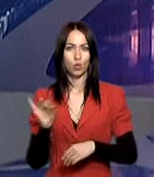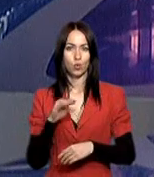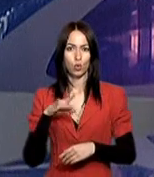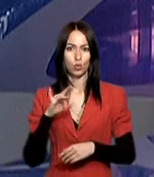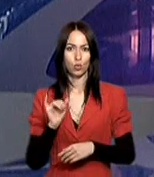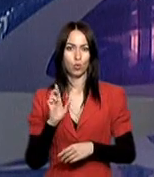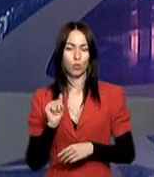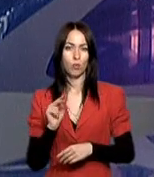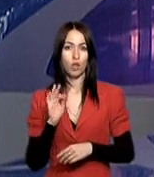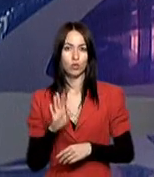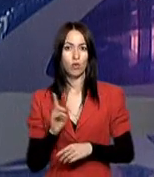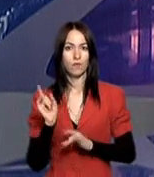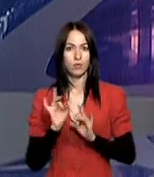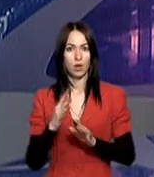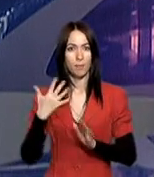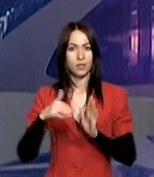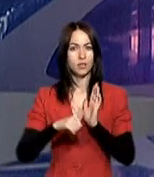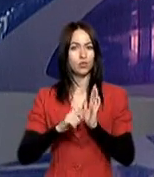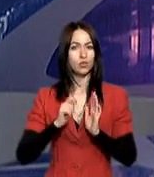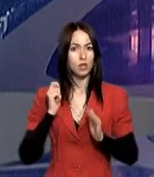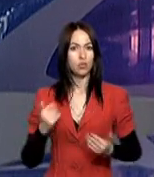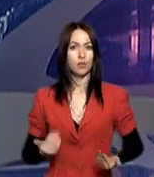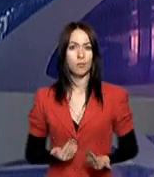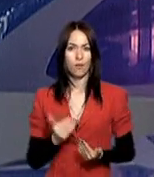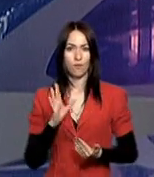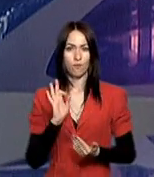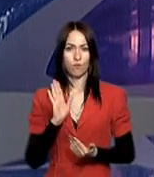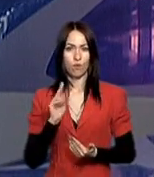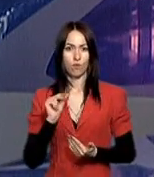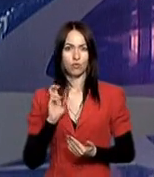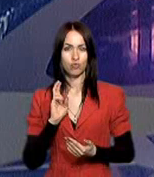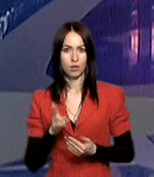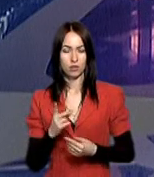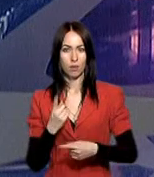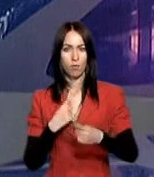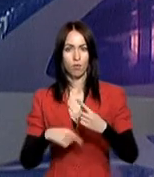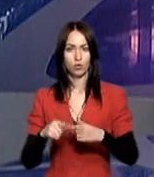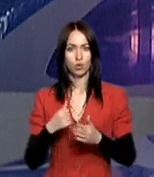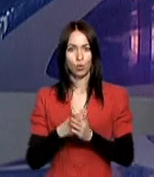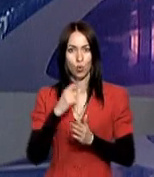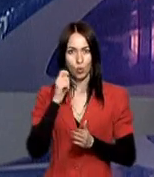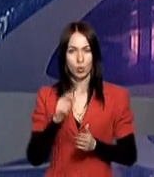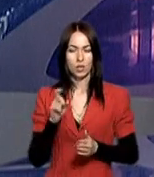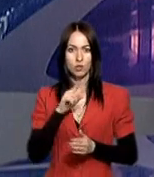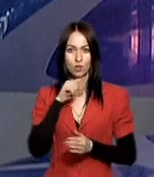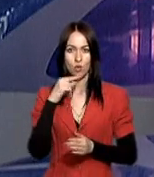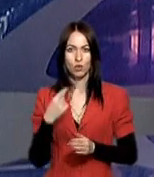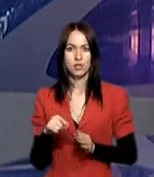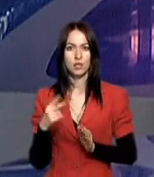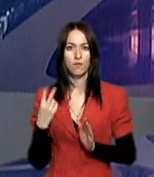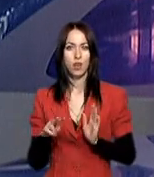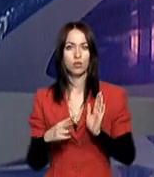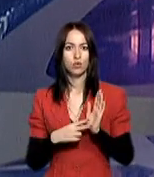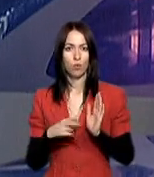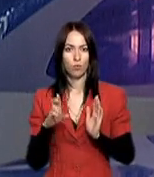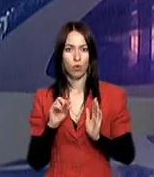Трубачов. Він розповів, 56-річний мешканець Вовчанська повернувся до України із Росії 27